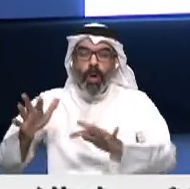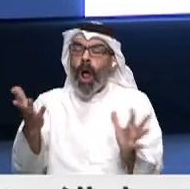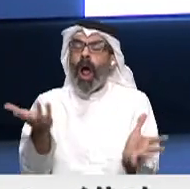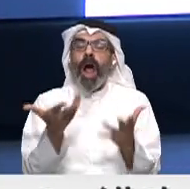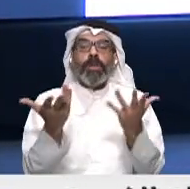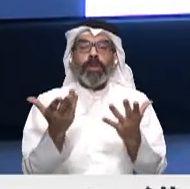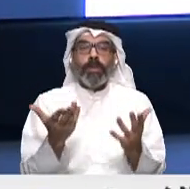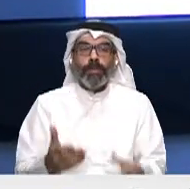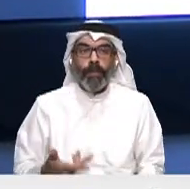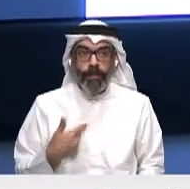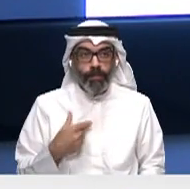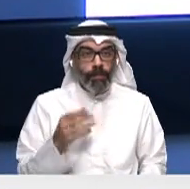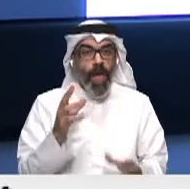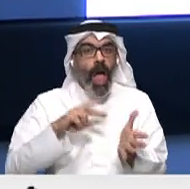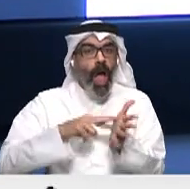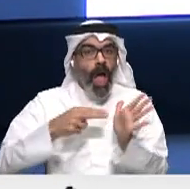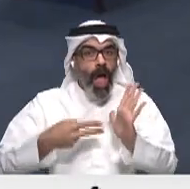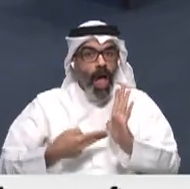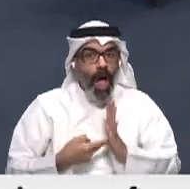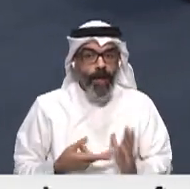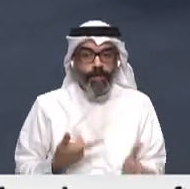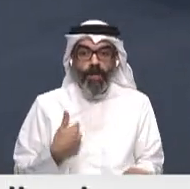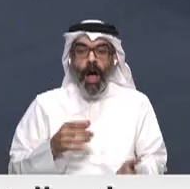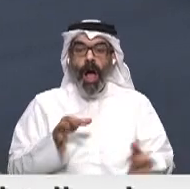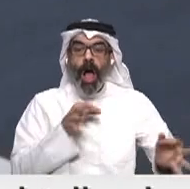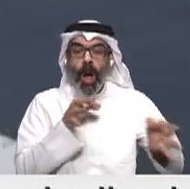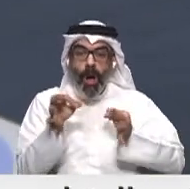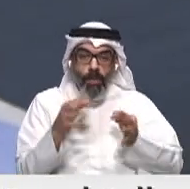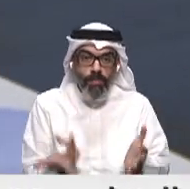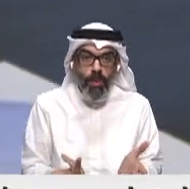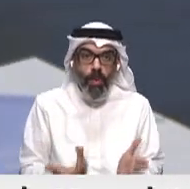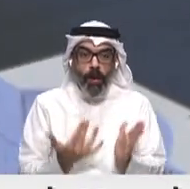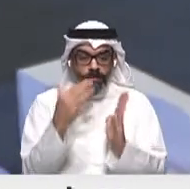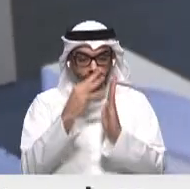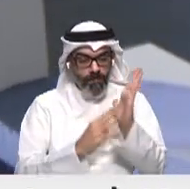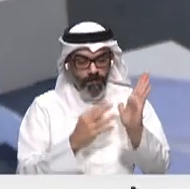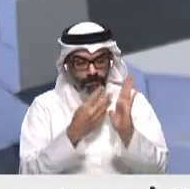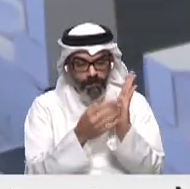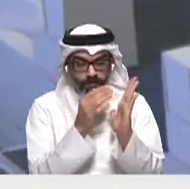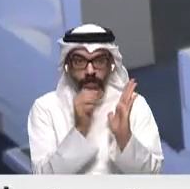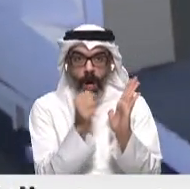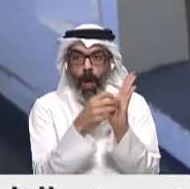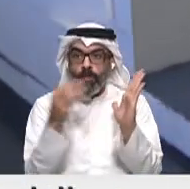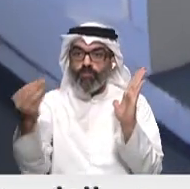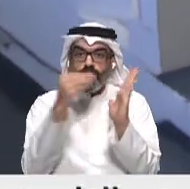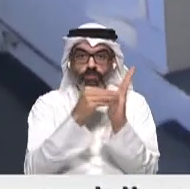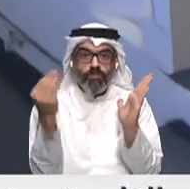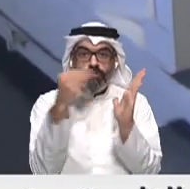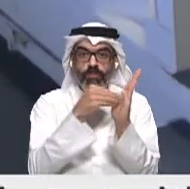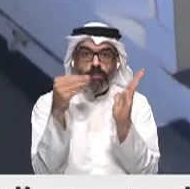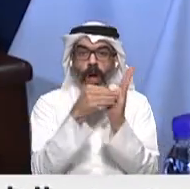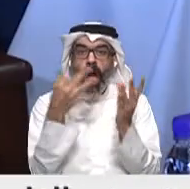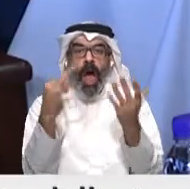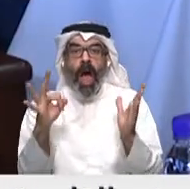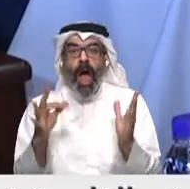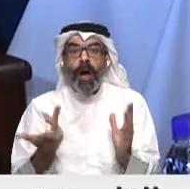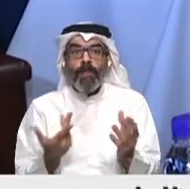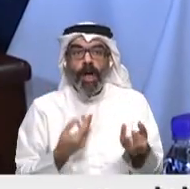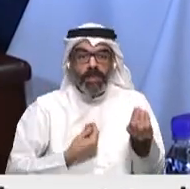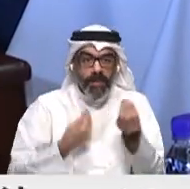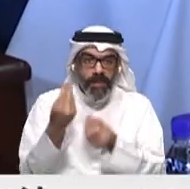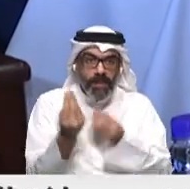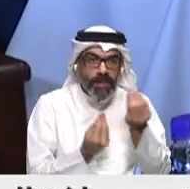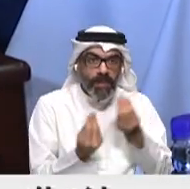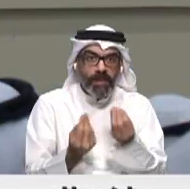التطرق الى كيفيه وضع خطه كامله مع قاعده بيانات شامله للاشخاص ذوي الاعاقه لكيفيه التعامل معهم من